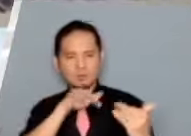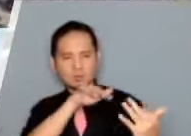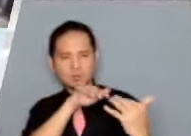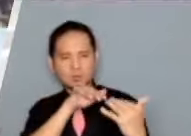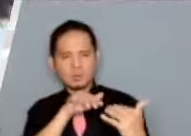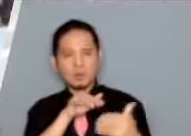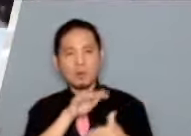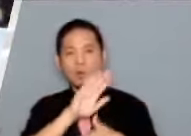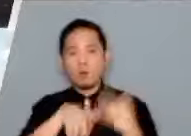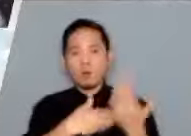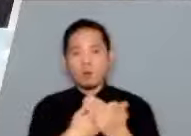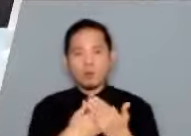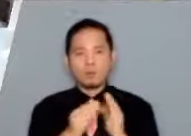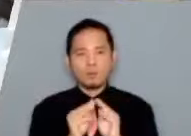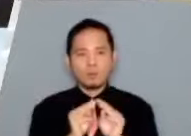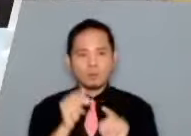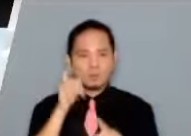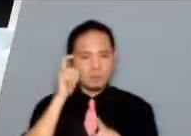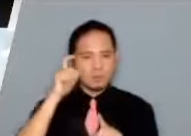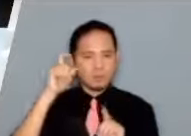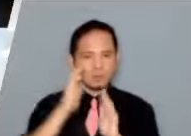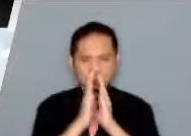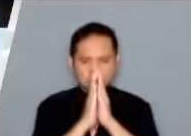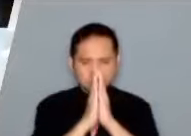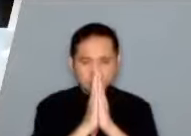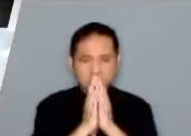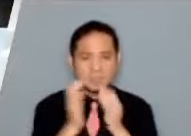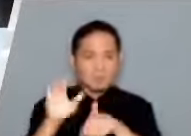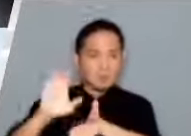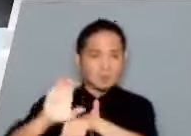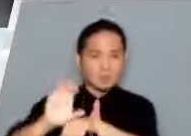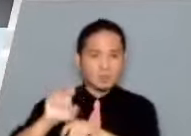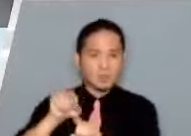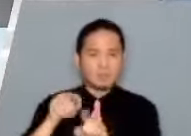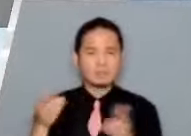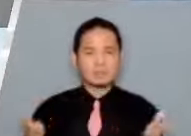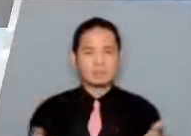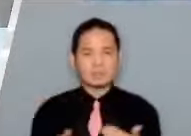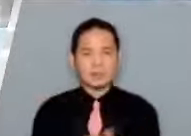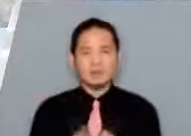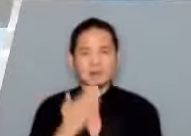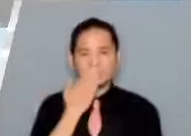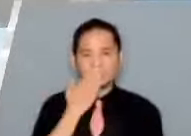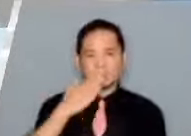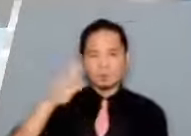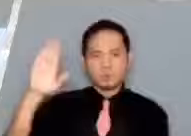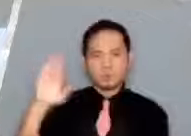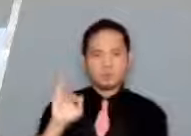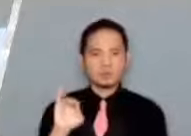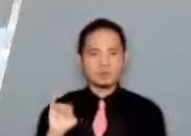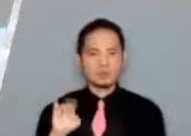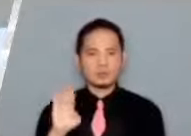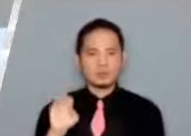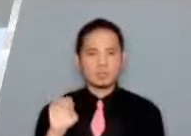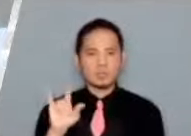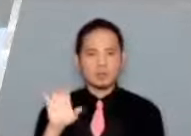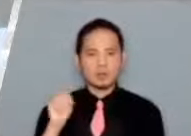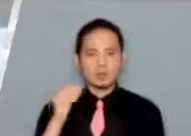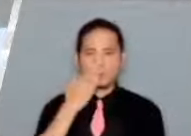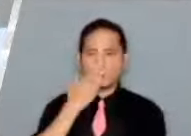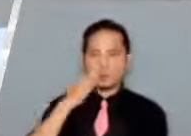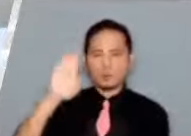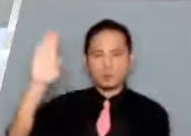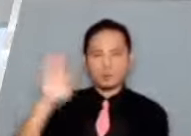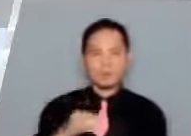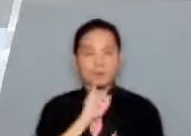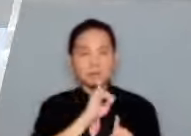sa Al-Aqsa Mosque Compound sa Jerusalem. Bago yan, pinuna ng Jordanian Foreign Minister ang Israeli Defense